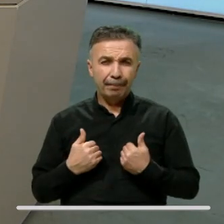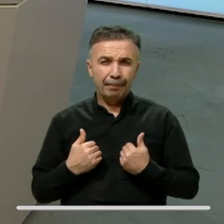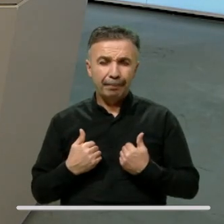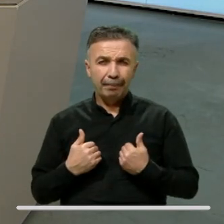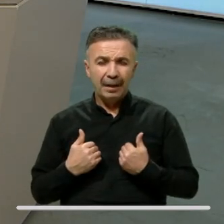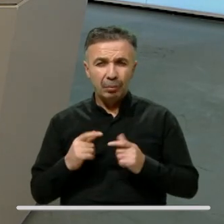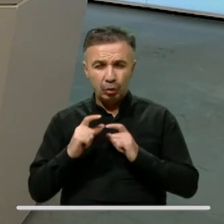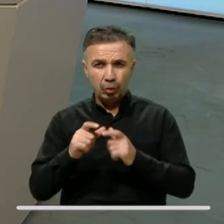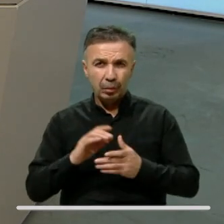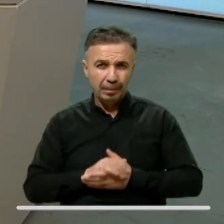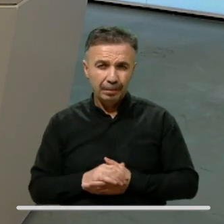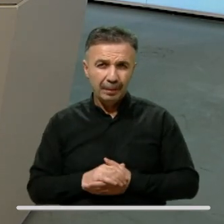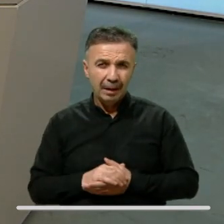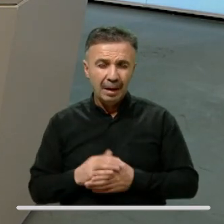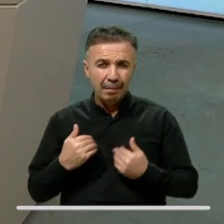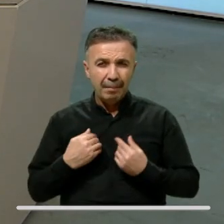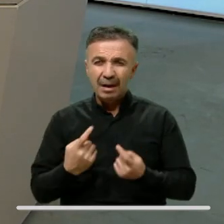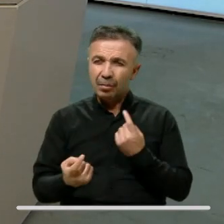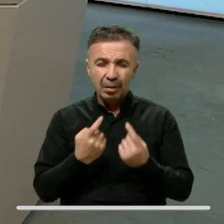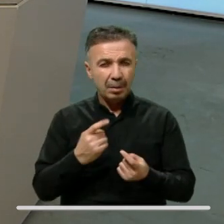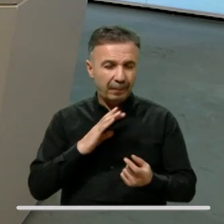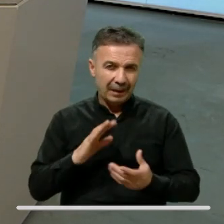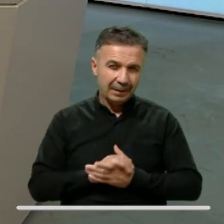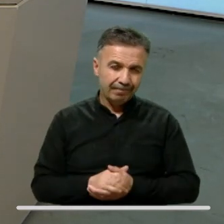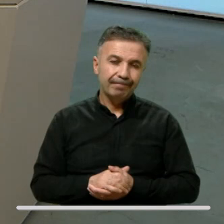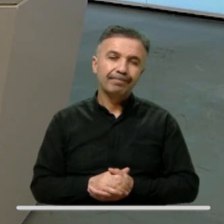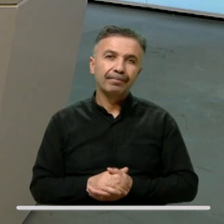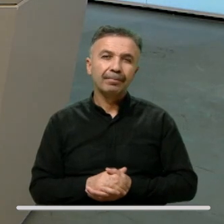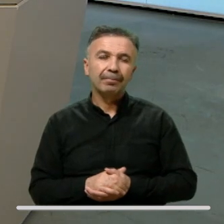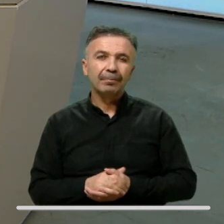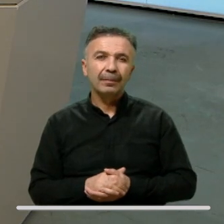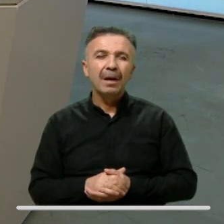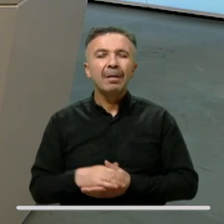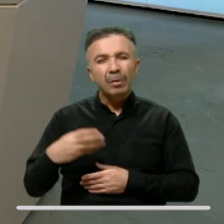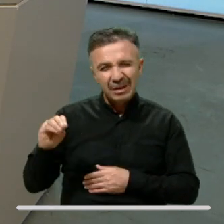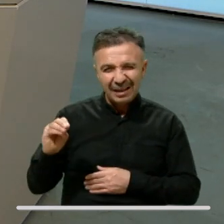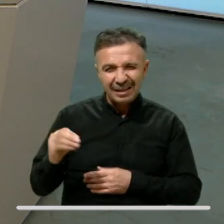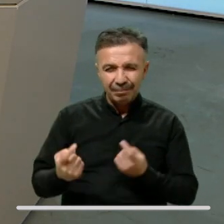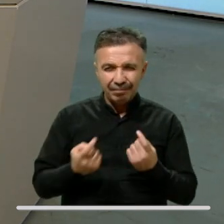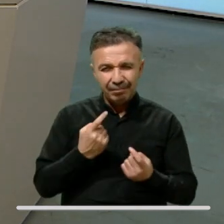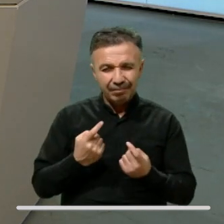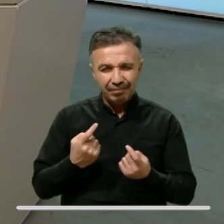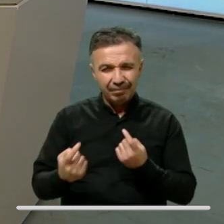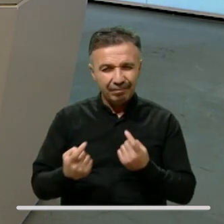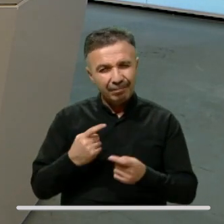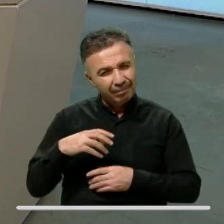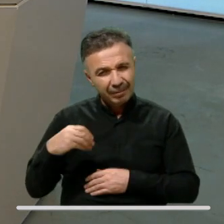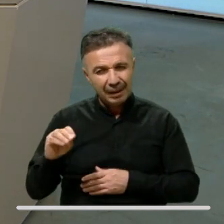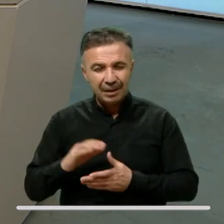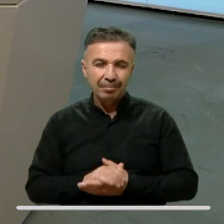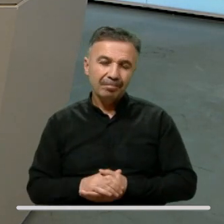şudur. Benim mahsulüm vardı. Hı hı. Sattım ben bunu. Yani götürü hesabı verdim.